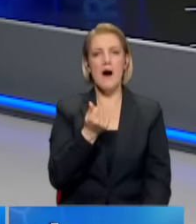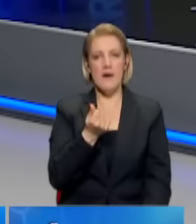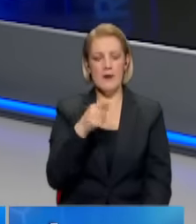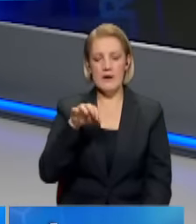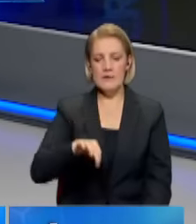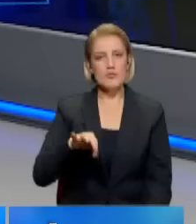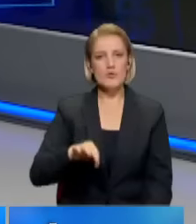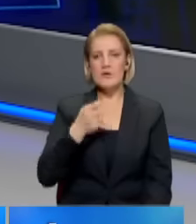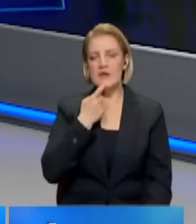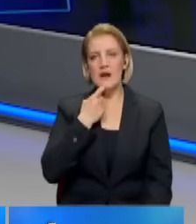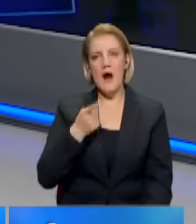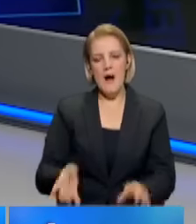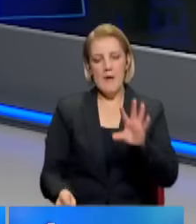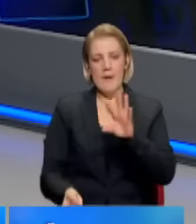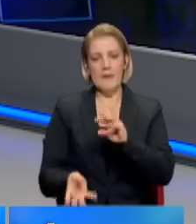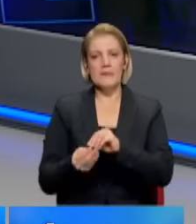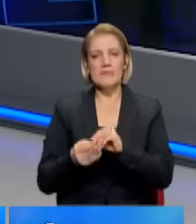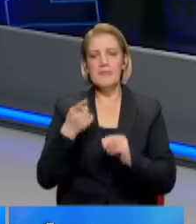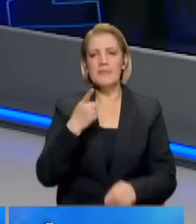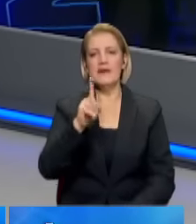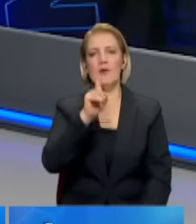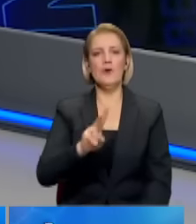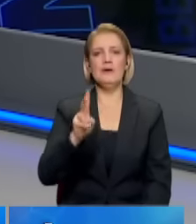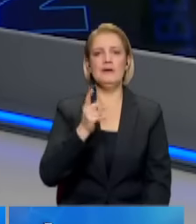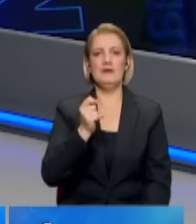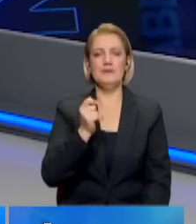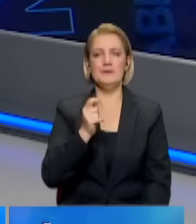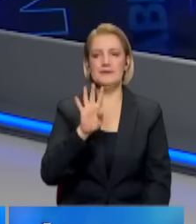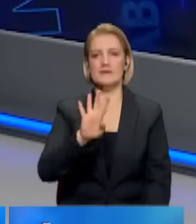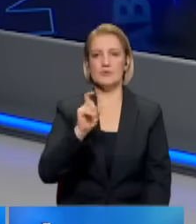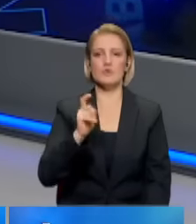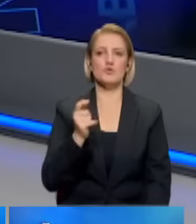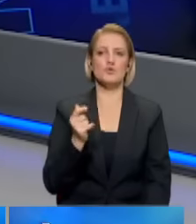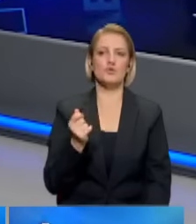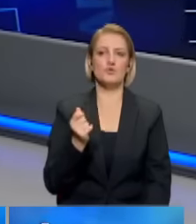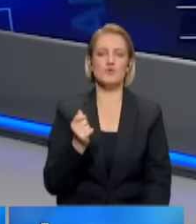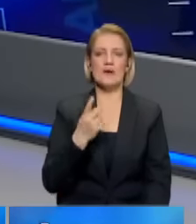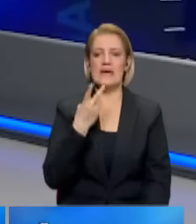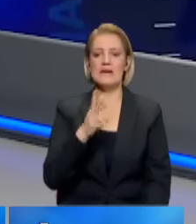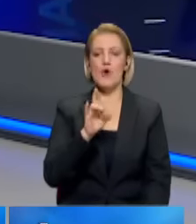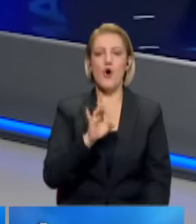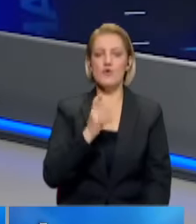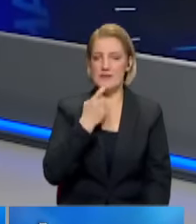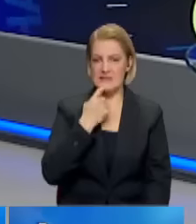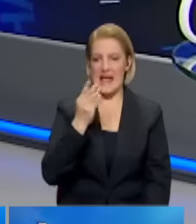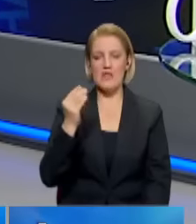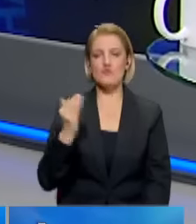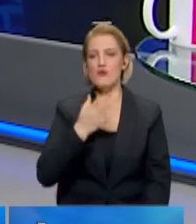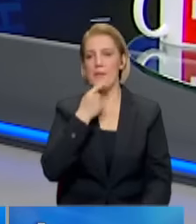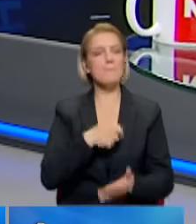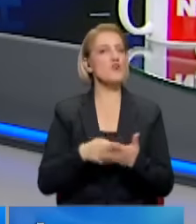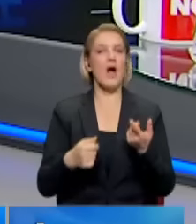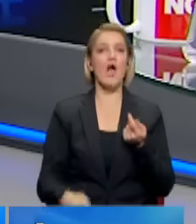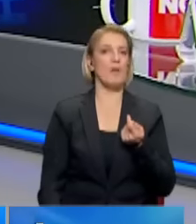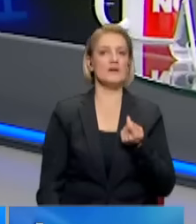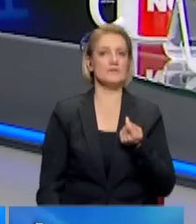23 kuruş tutuyormuş. Bugün 1017 lira 49 kuruş. 2014 yılında en düşük emekli maaşı ne kadardı